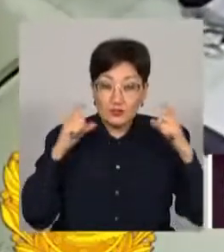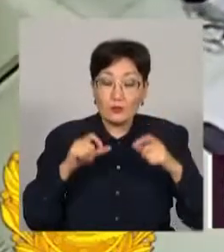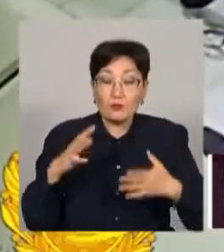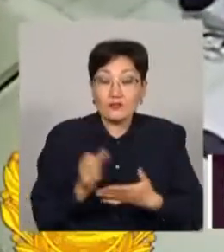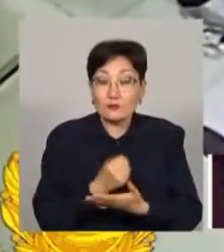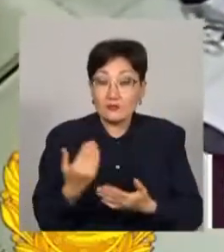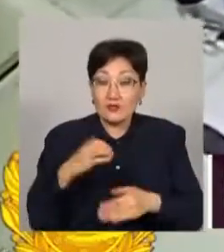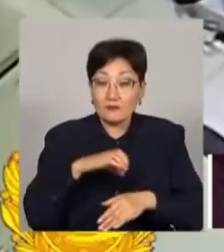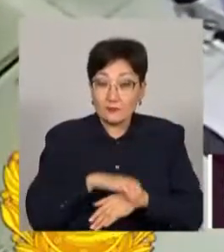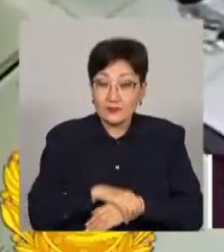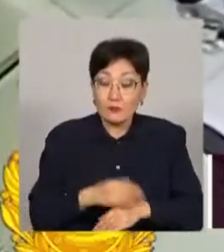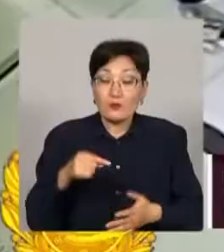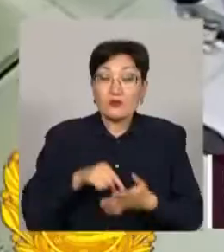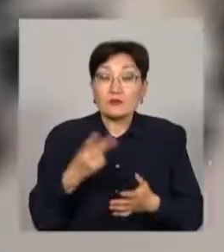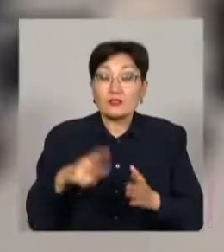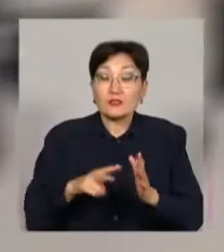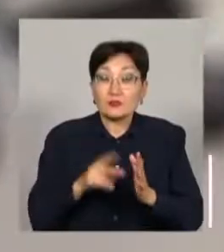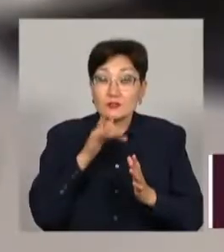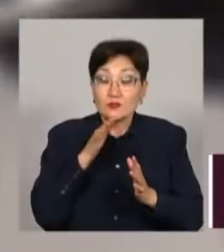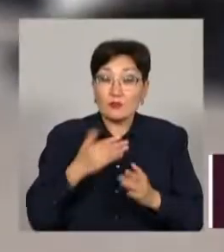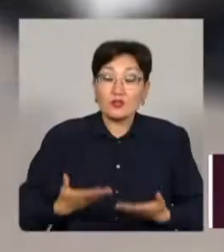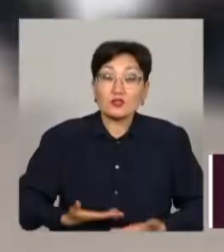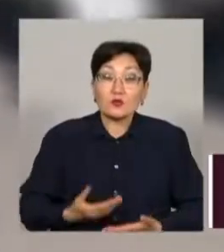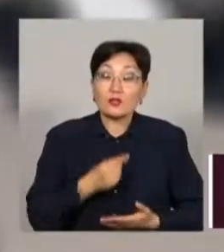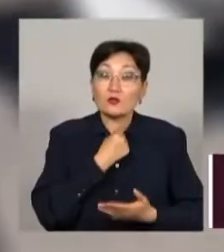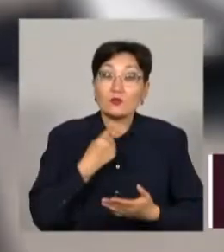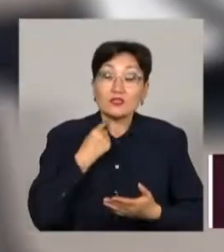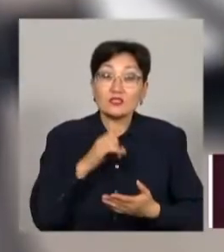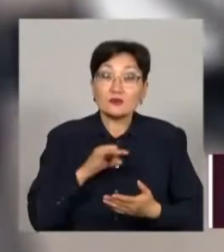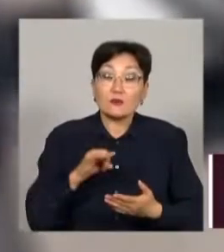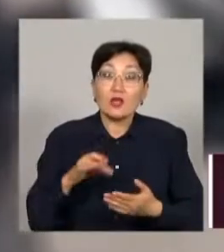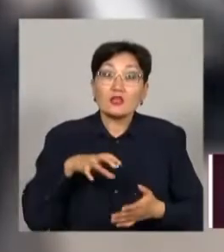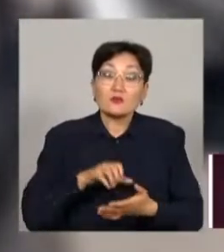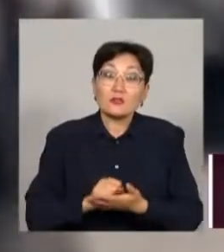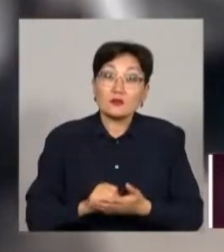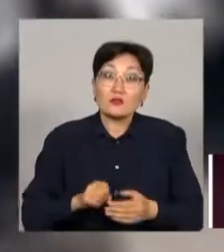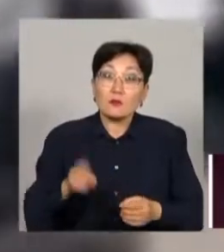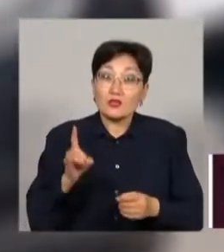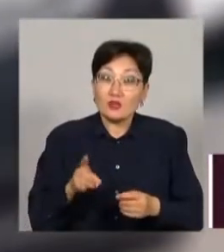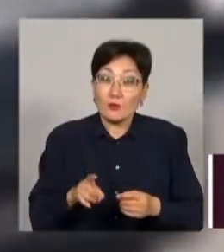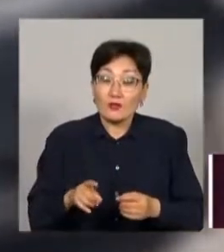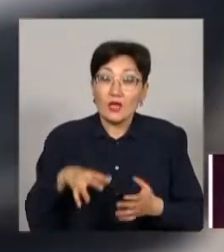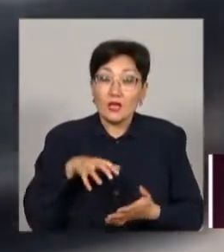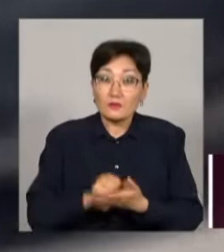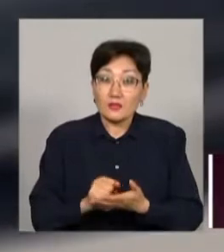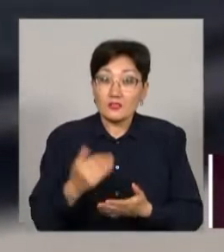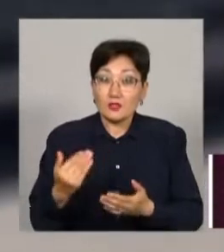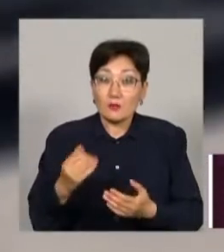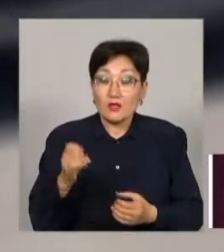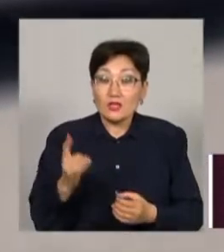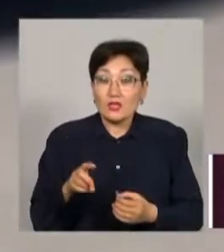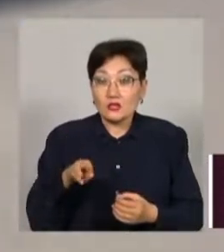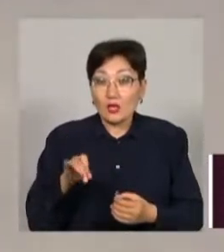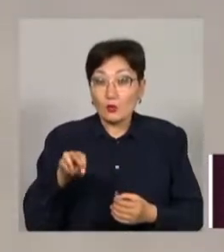удалось его поймать. Им оказался 27-летний житель Талдыкоргана, занимавшийся частным извозом на арендованной им Toyota